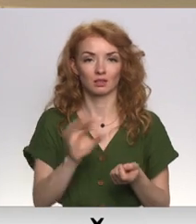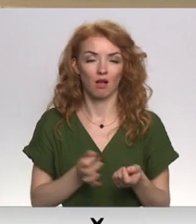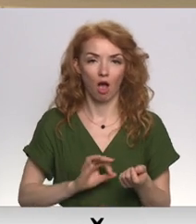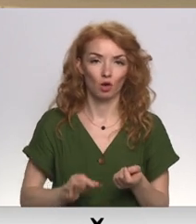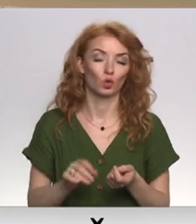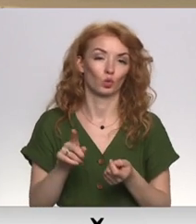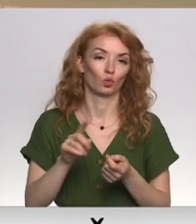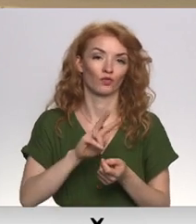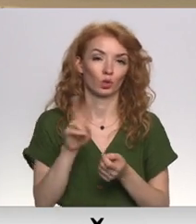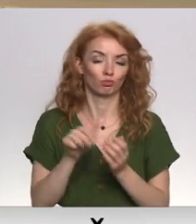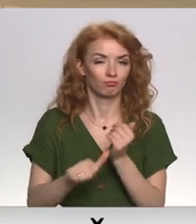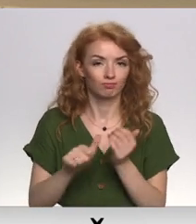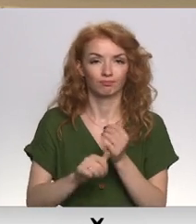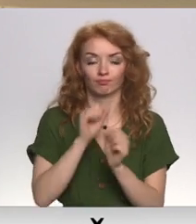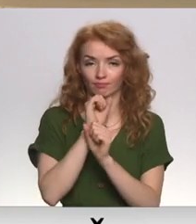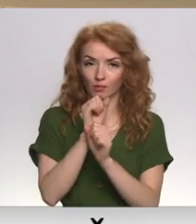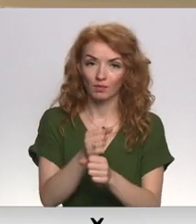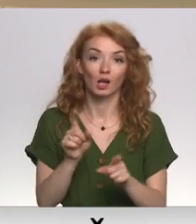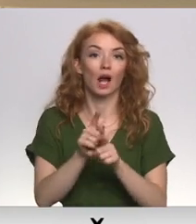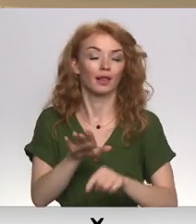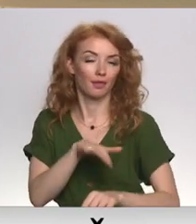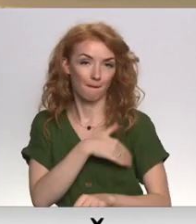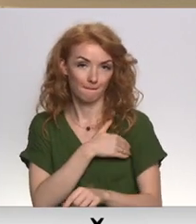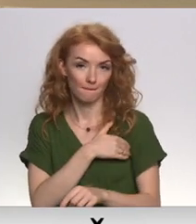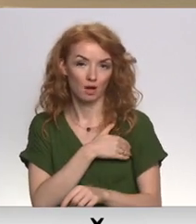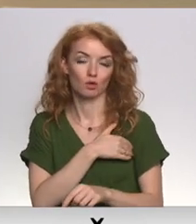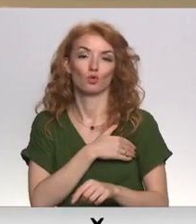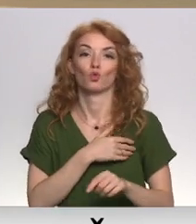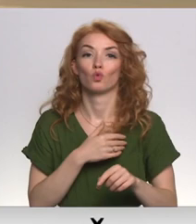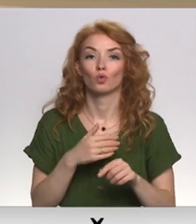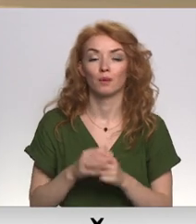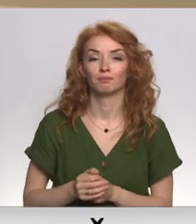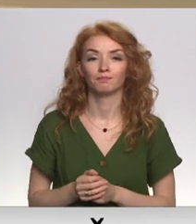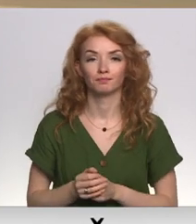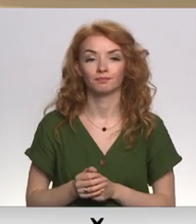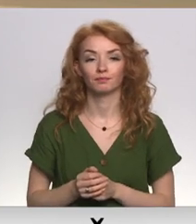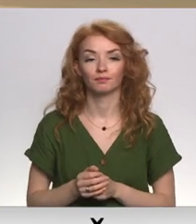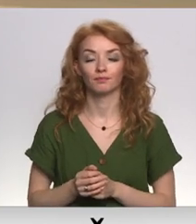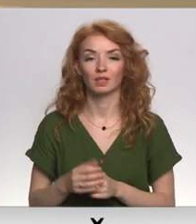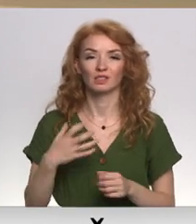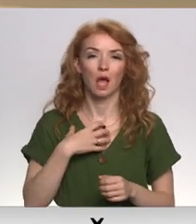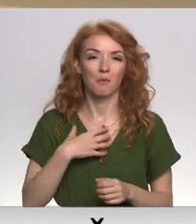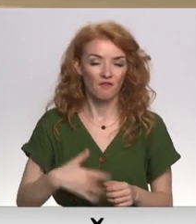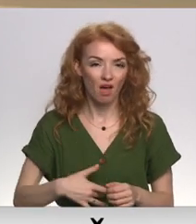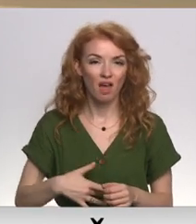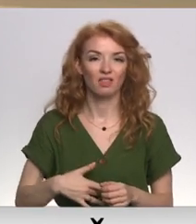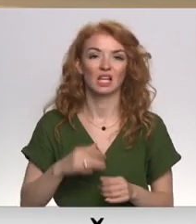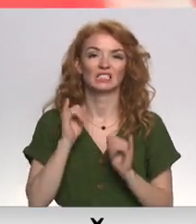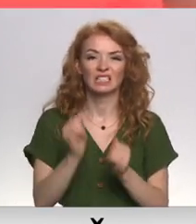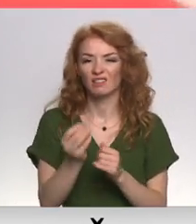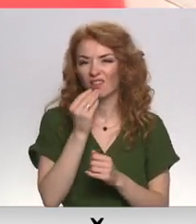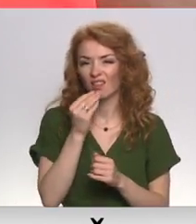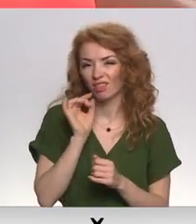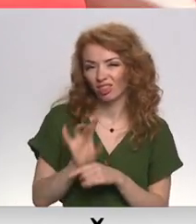simptomi. Bērni bieži vien nāk ne tikai ar temperatūru, kas var būt augstos grādos, bet arī ar vemšanu, caureju, sāpēm vēderā, sliktāku